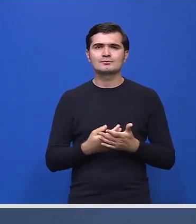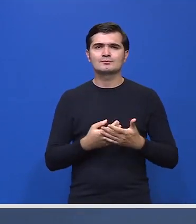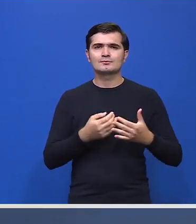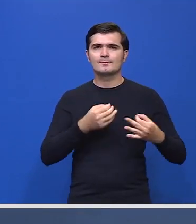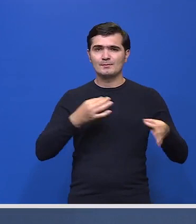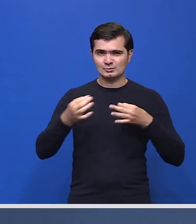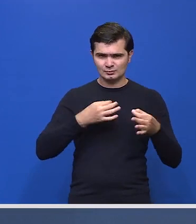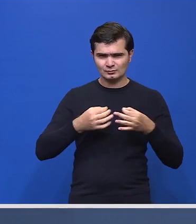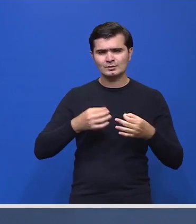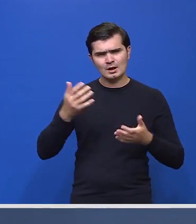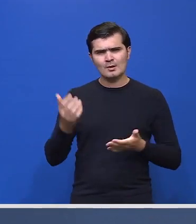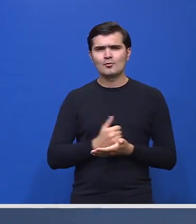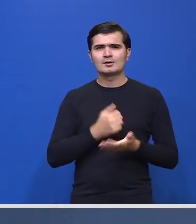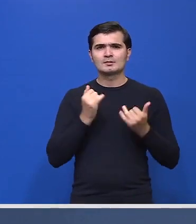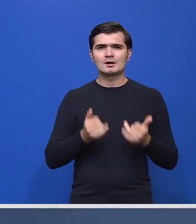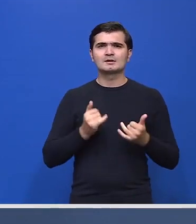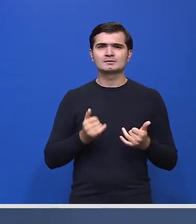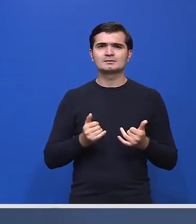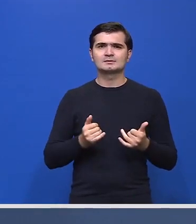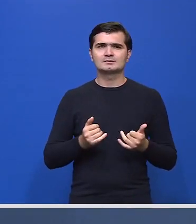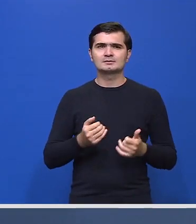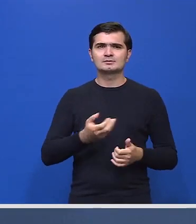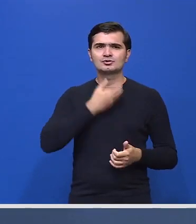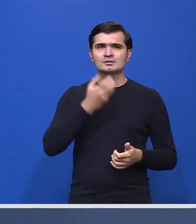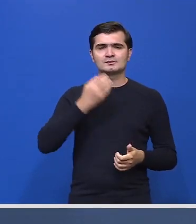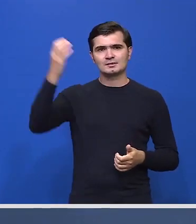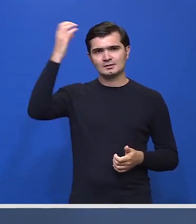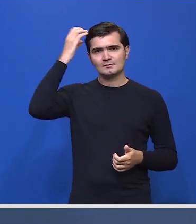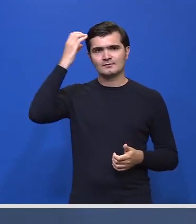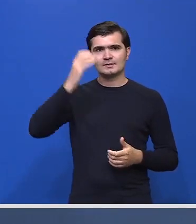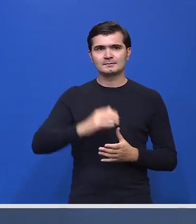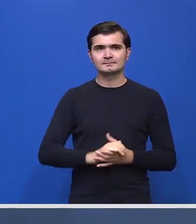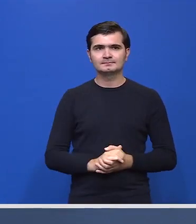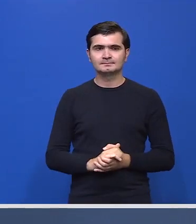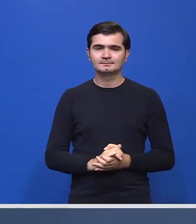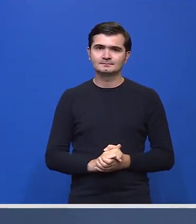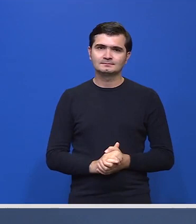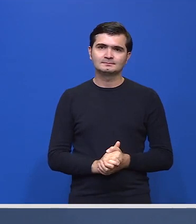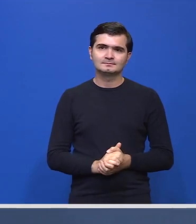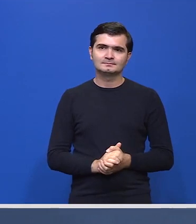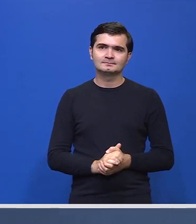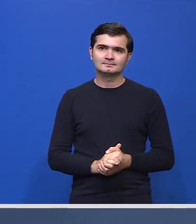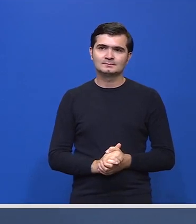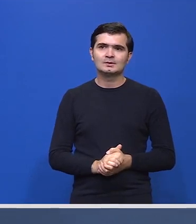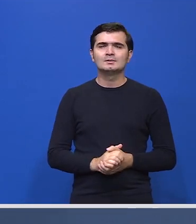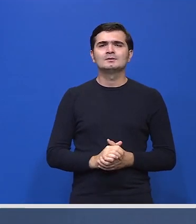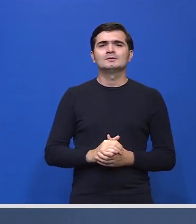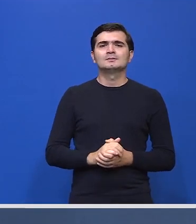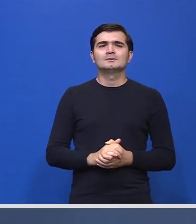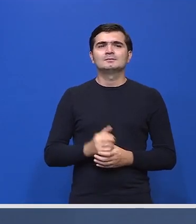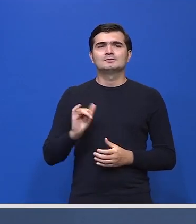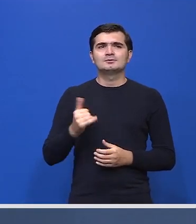măsurile care au fost luate astăzi în cadrul ședinței de guvern. De asemenea, tot în